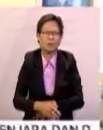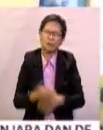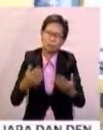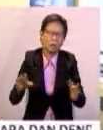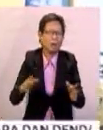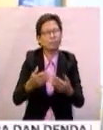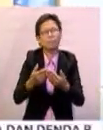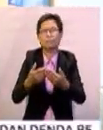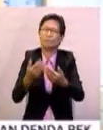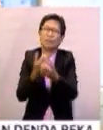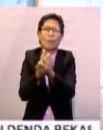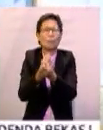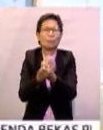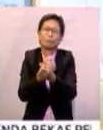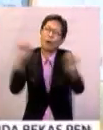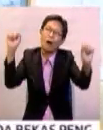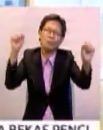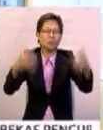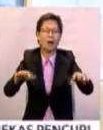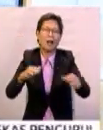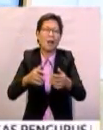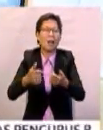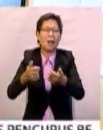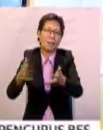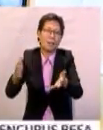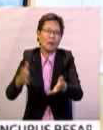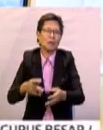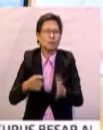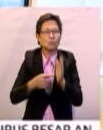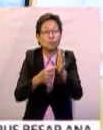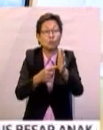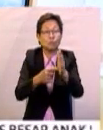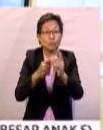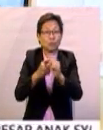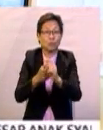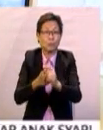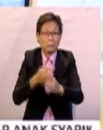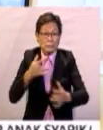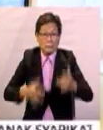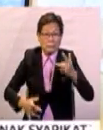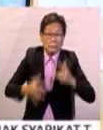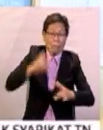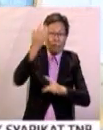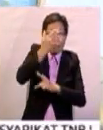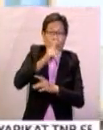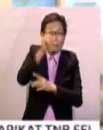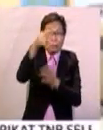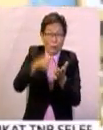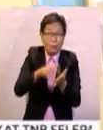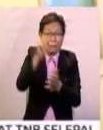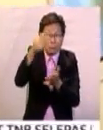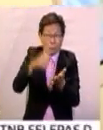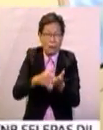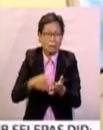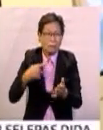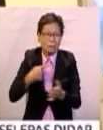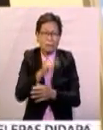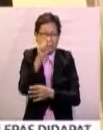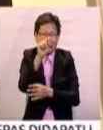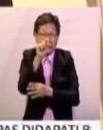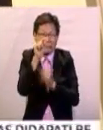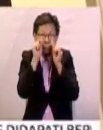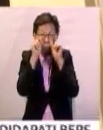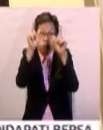dilepaskan. Dan hari ini juga kita tunjuk kita punya trailer filem. Dan satu lagi, kita ada sedikit kejutan